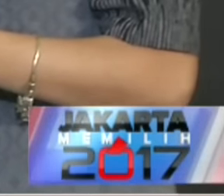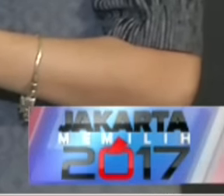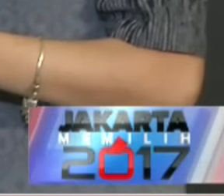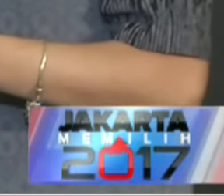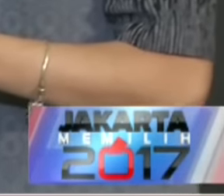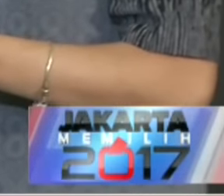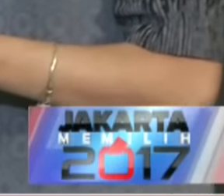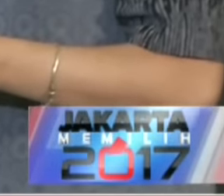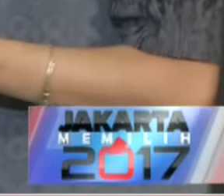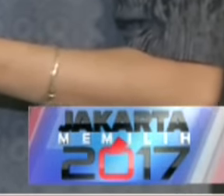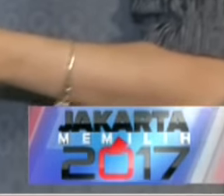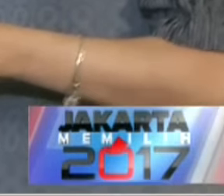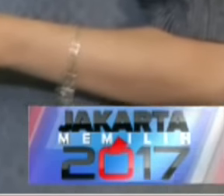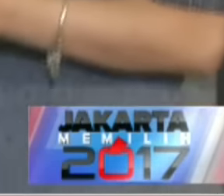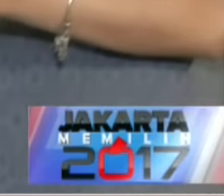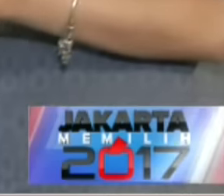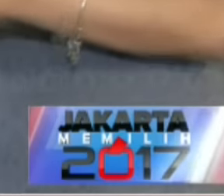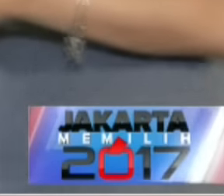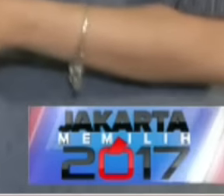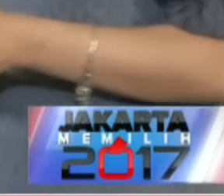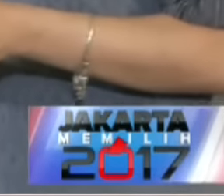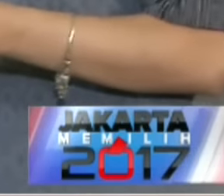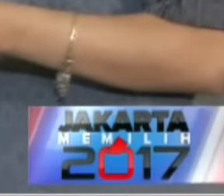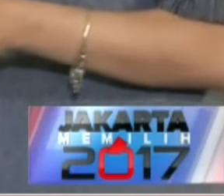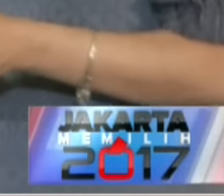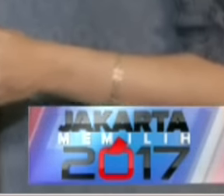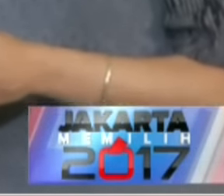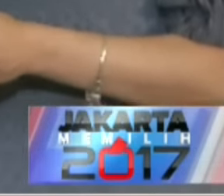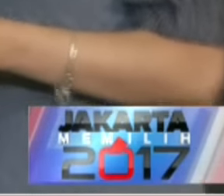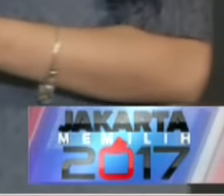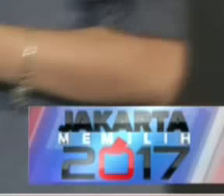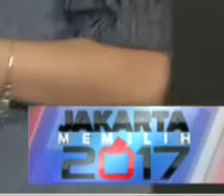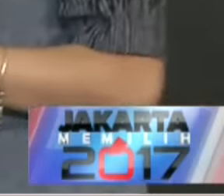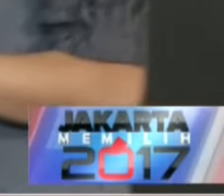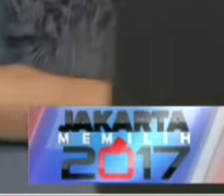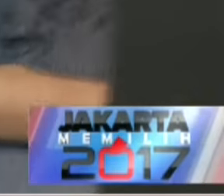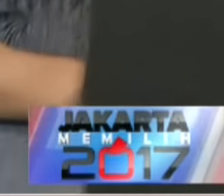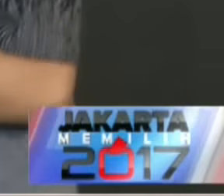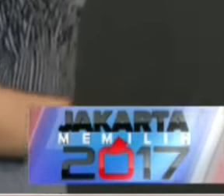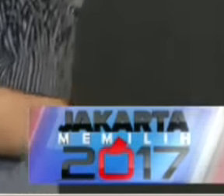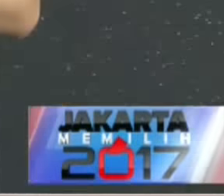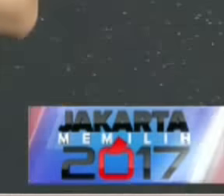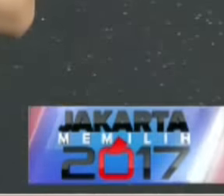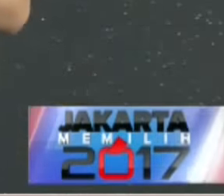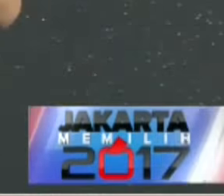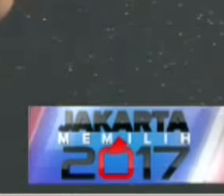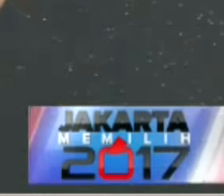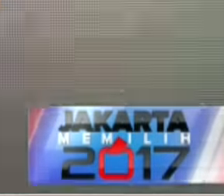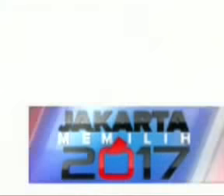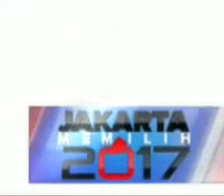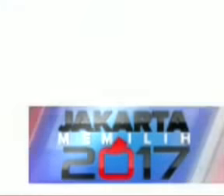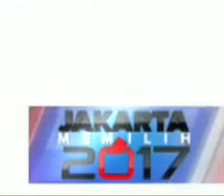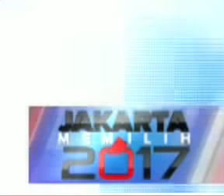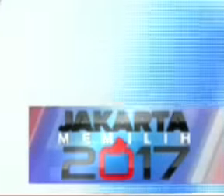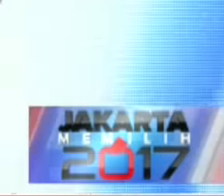Ke pasangan nomor urut 2 ada Ibu Purnama Sitompul. Oke, silakan waktunya 30 detik. Komentarnya mengenai